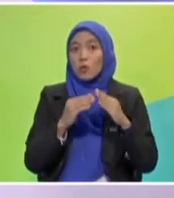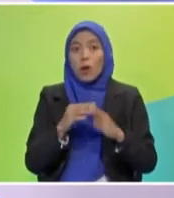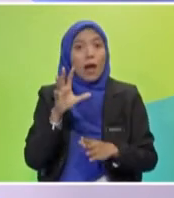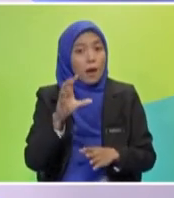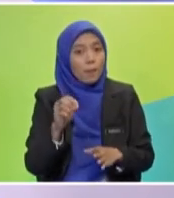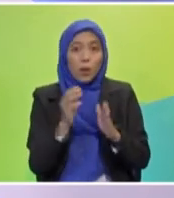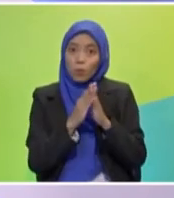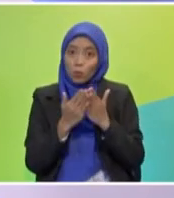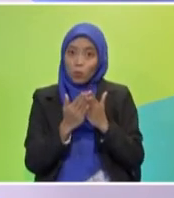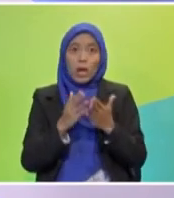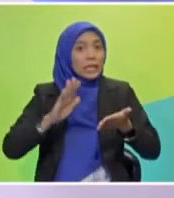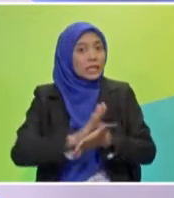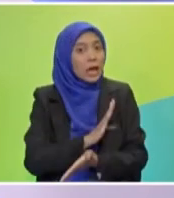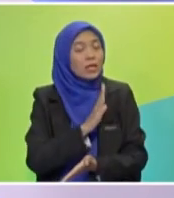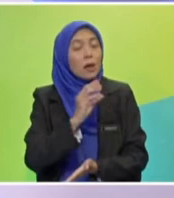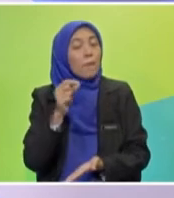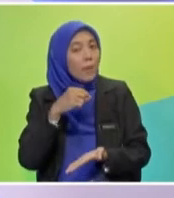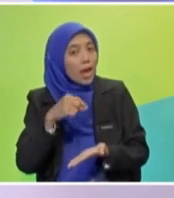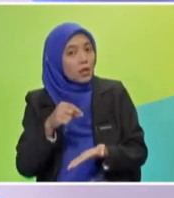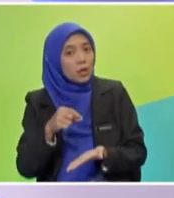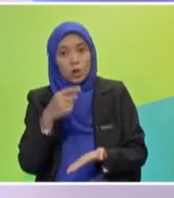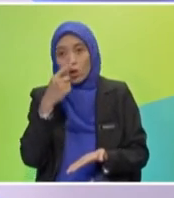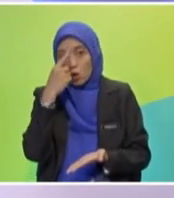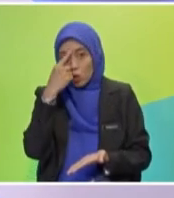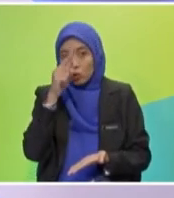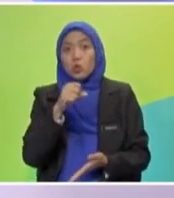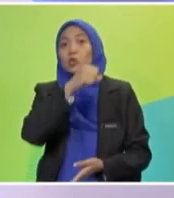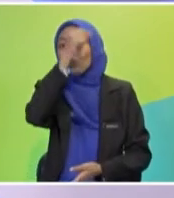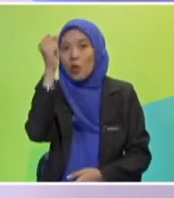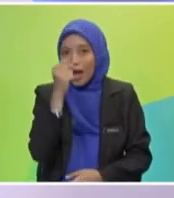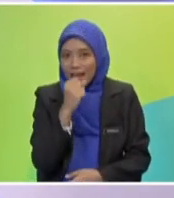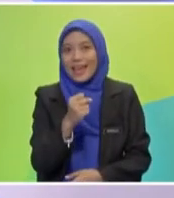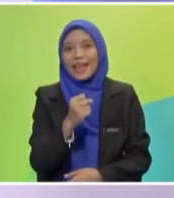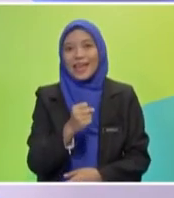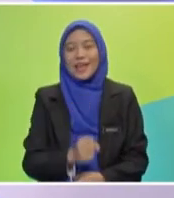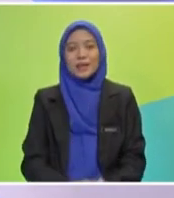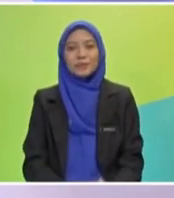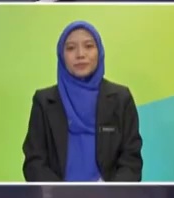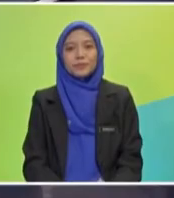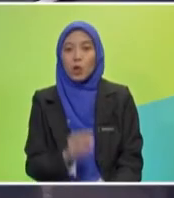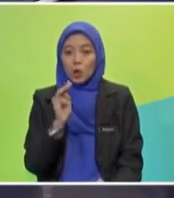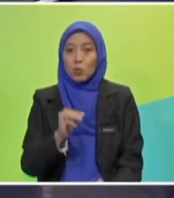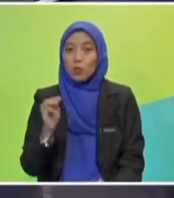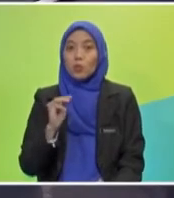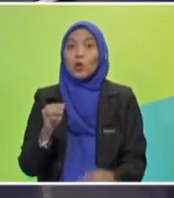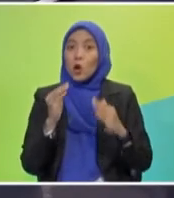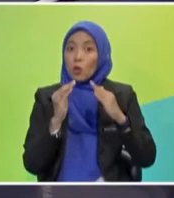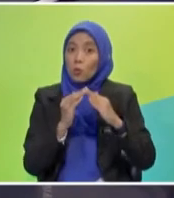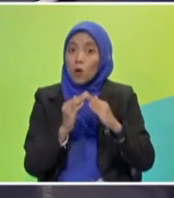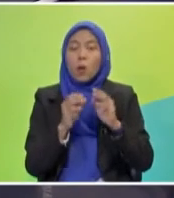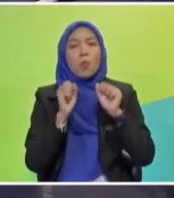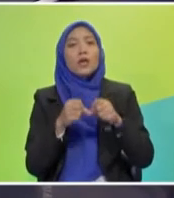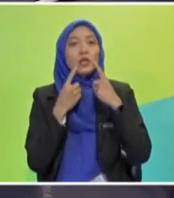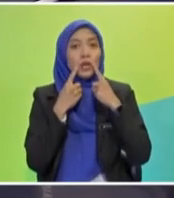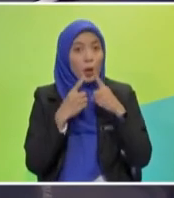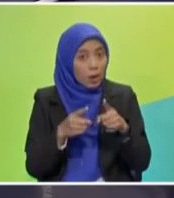kertas untuk bersedia dengan soalan kita. Wah, okay. Bermakna murid-murid di rumah boleh jawab bersama-sama ya